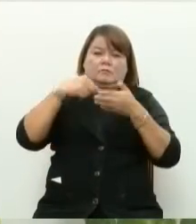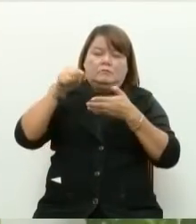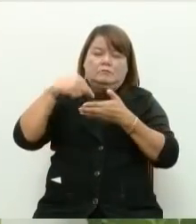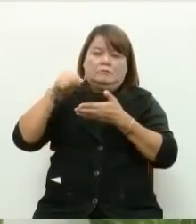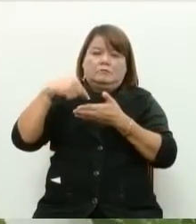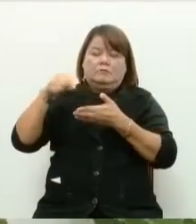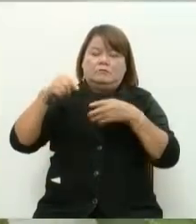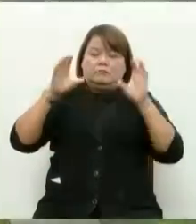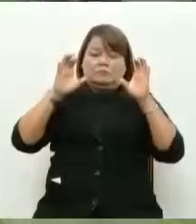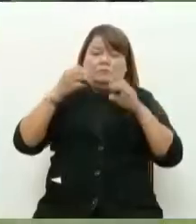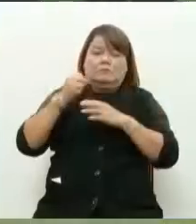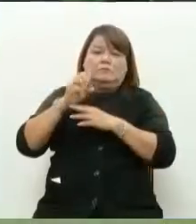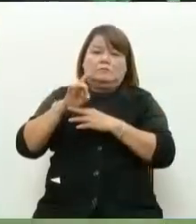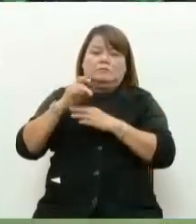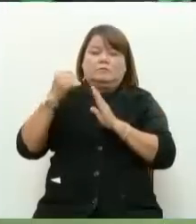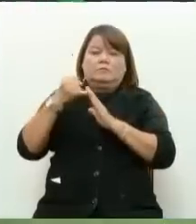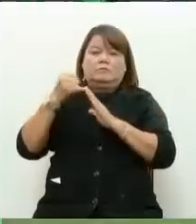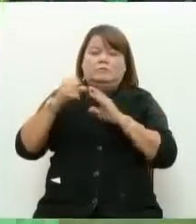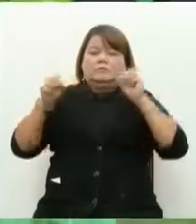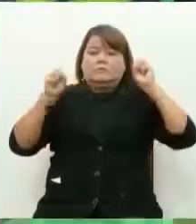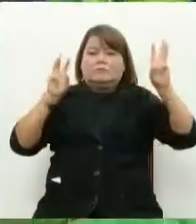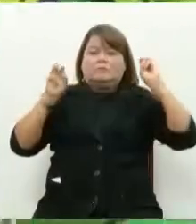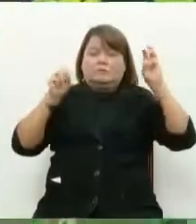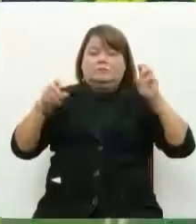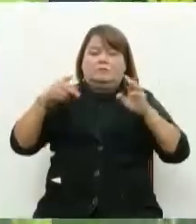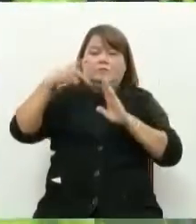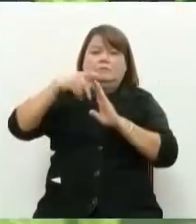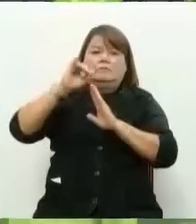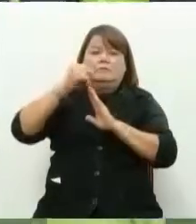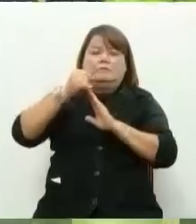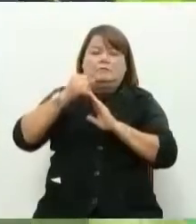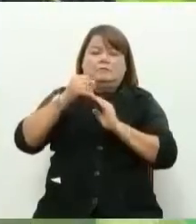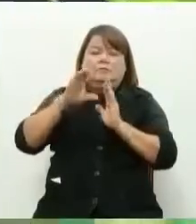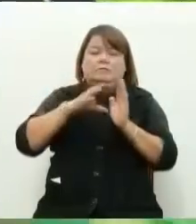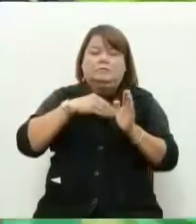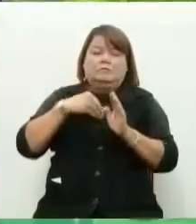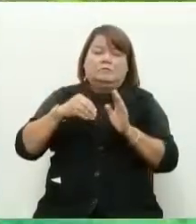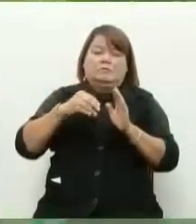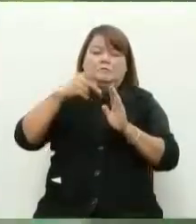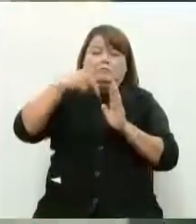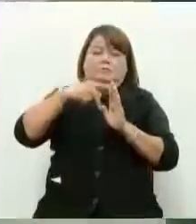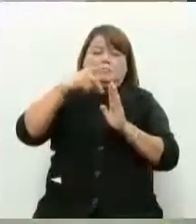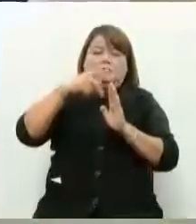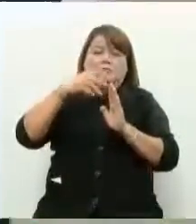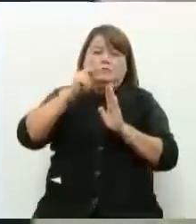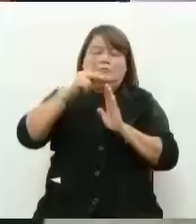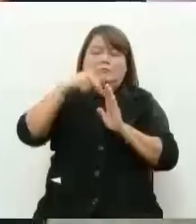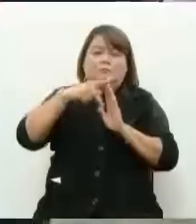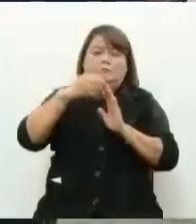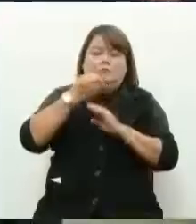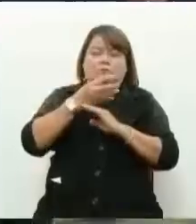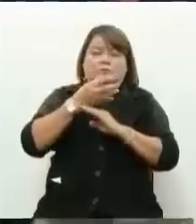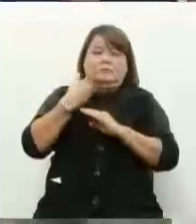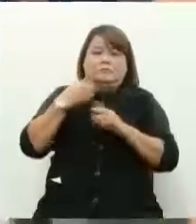18จังหวัดนครสวรรค์พิจิตรและกำแพงเพชรเป็นการแข่งขันกิจกรรมกีฬา